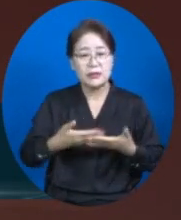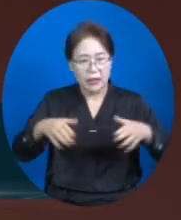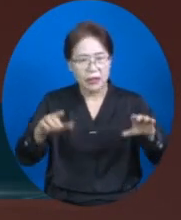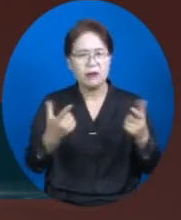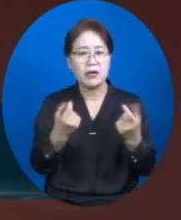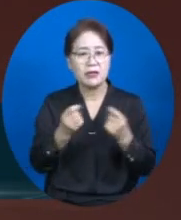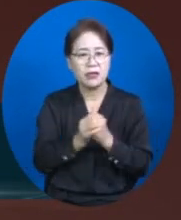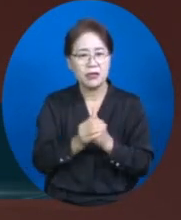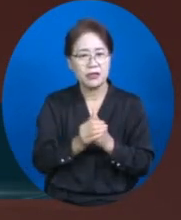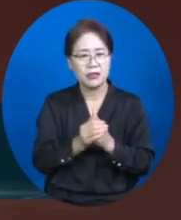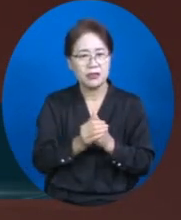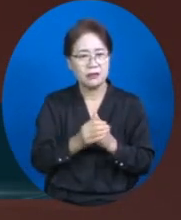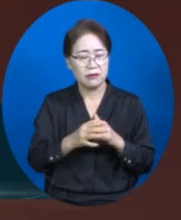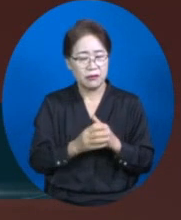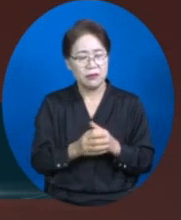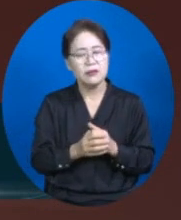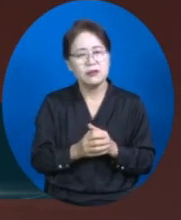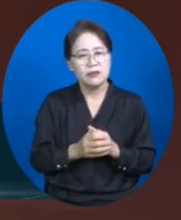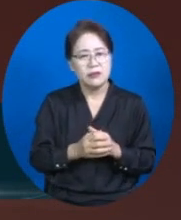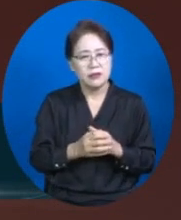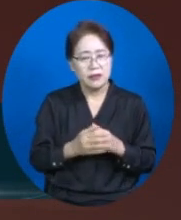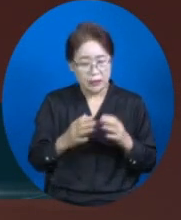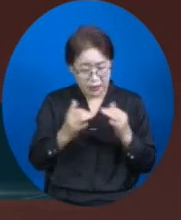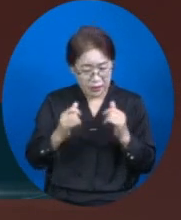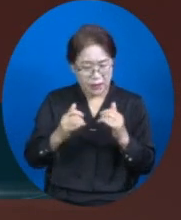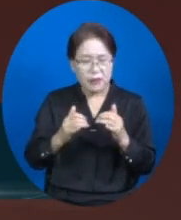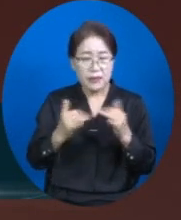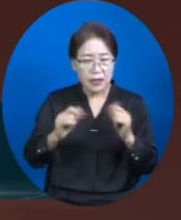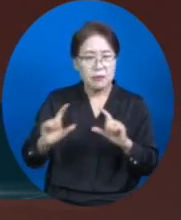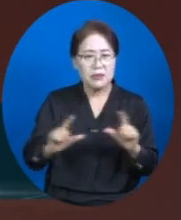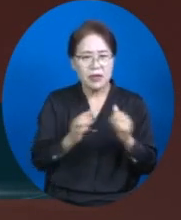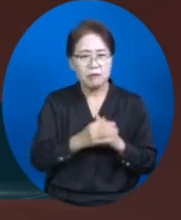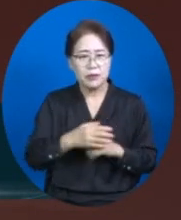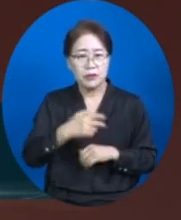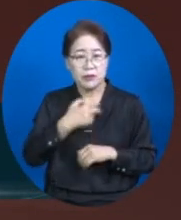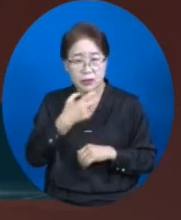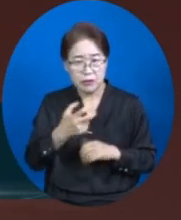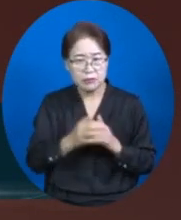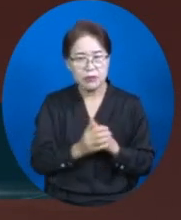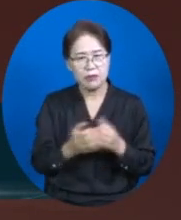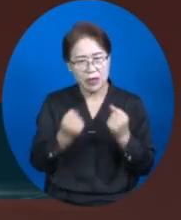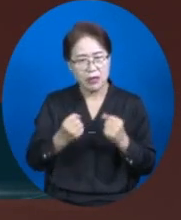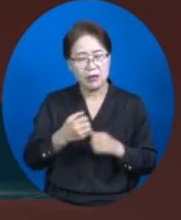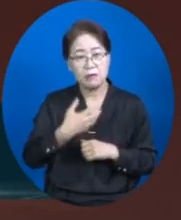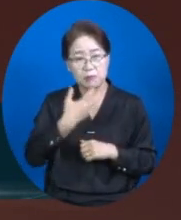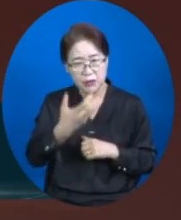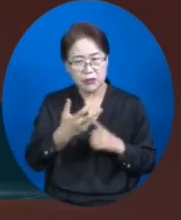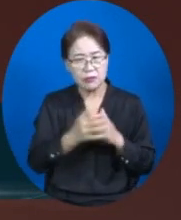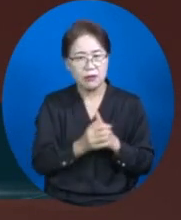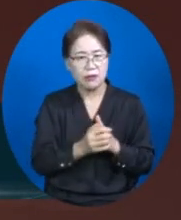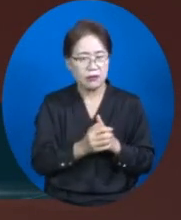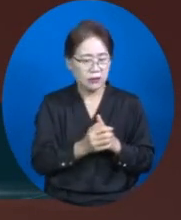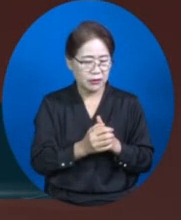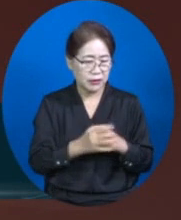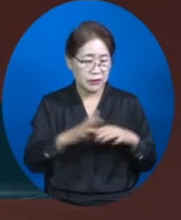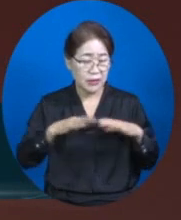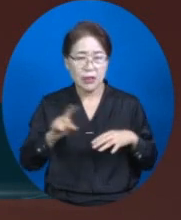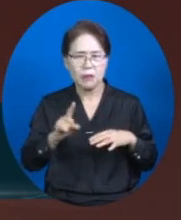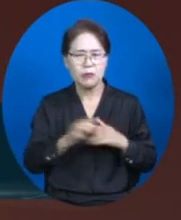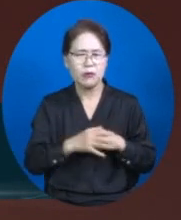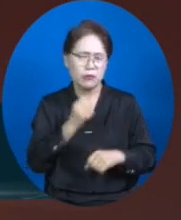우리의 연수가 70이요 강건하면 80이라도 그 연수의 자랑은 수고와 슬픔뿐이요